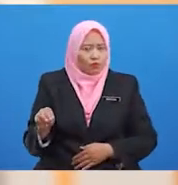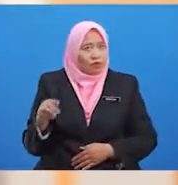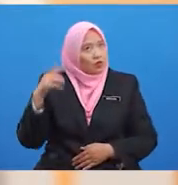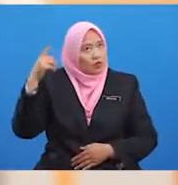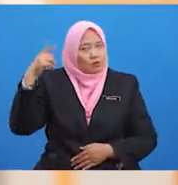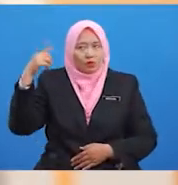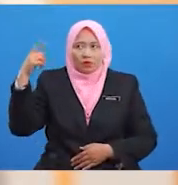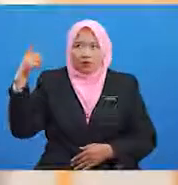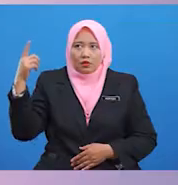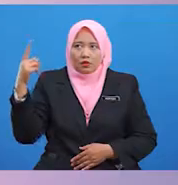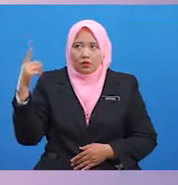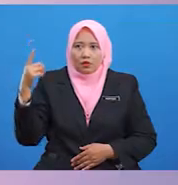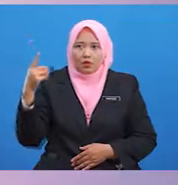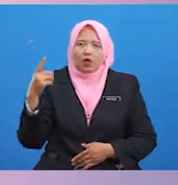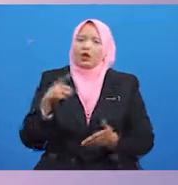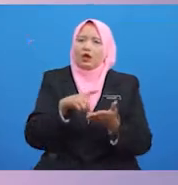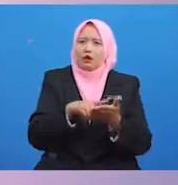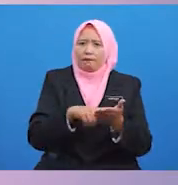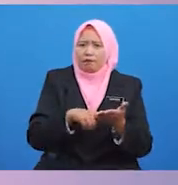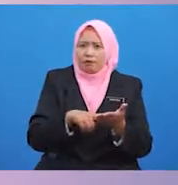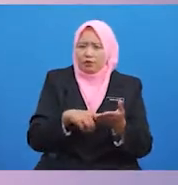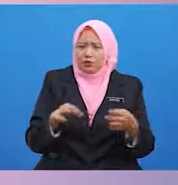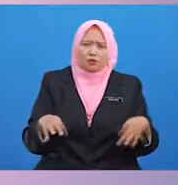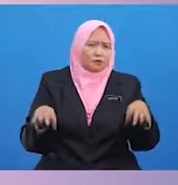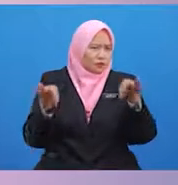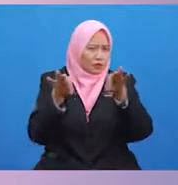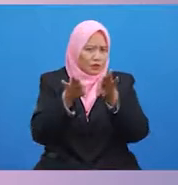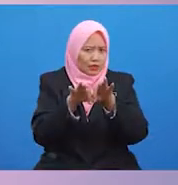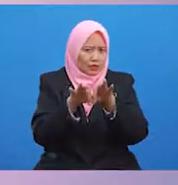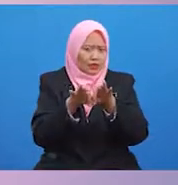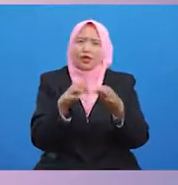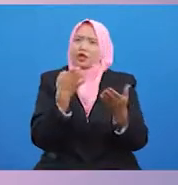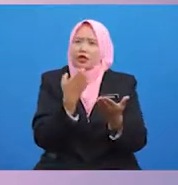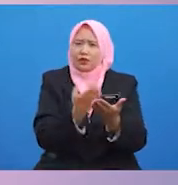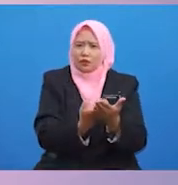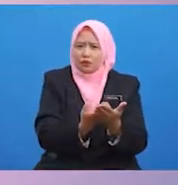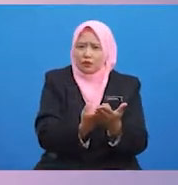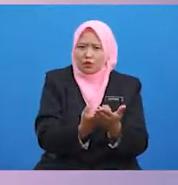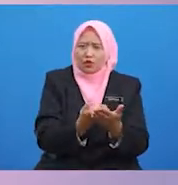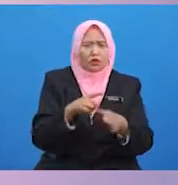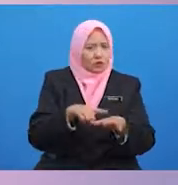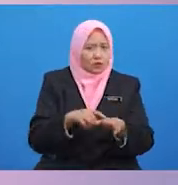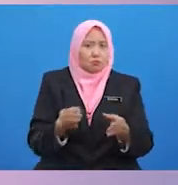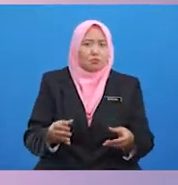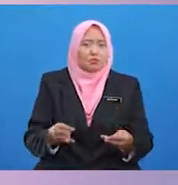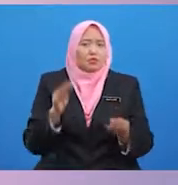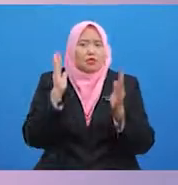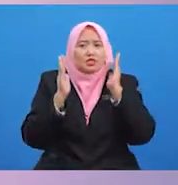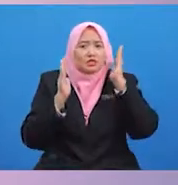terbayang sebenarnya apakah kepentingan kegiatan ekonomi yang terdapat di Malaysia?